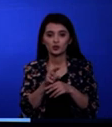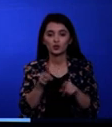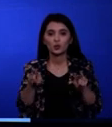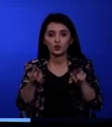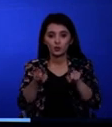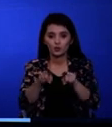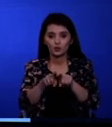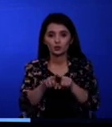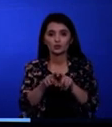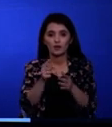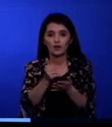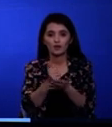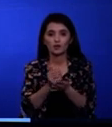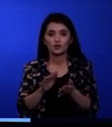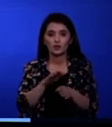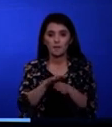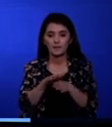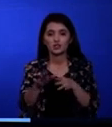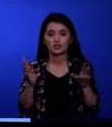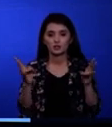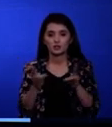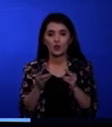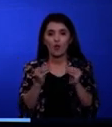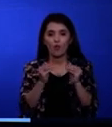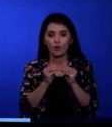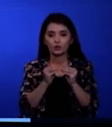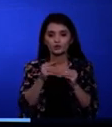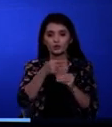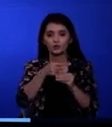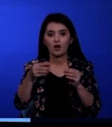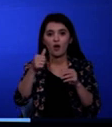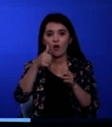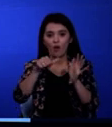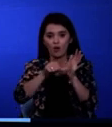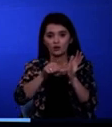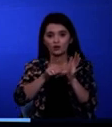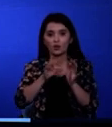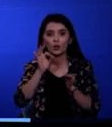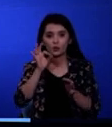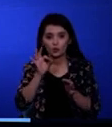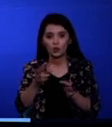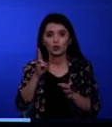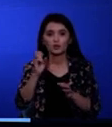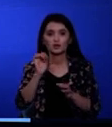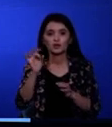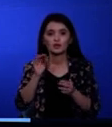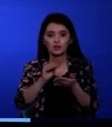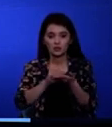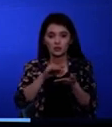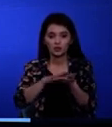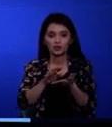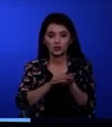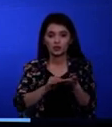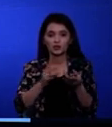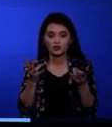asosida bajarib olamiz. 10 dan 6 to'g'ri o'nlik kasr ko'rinishida yozing.